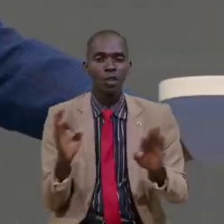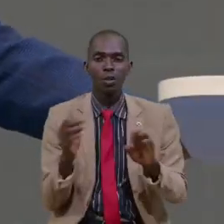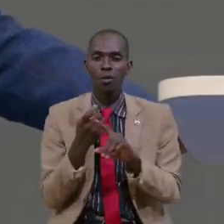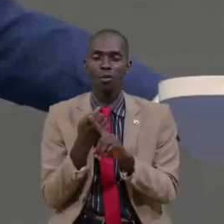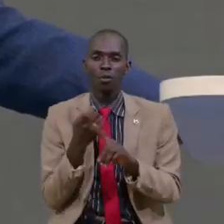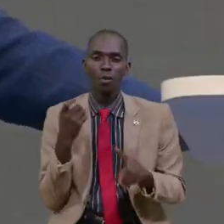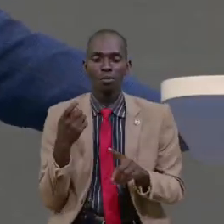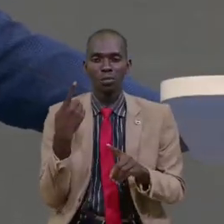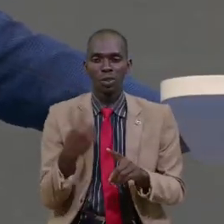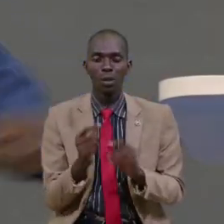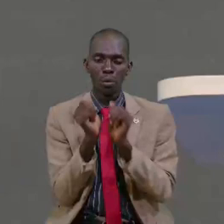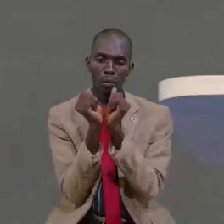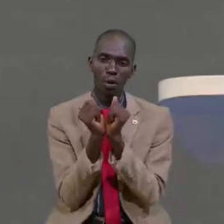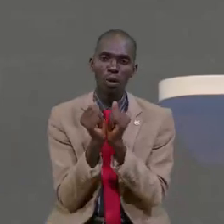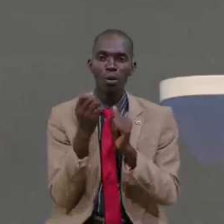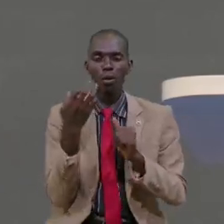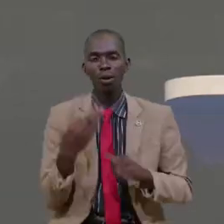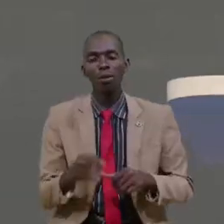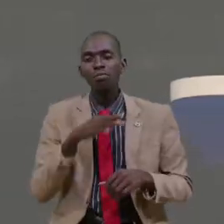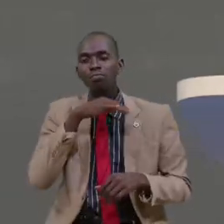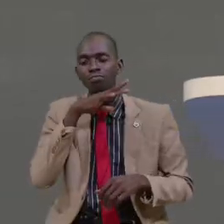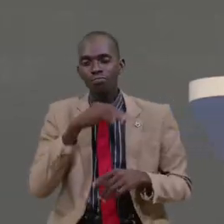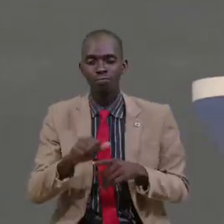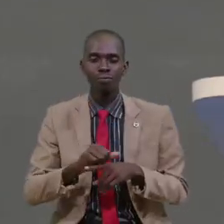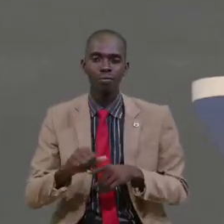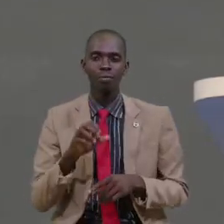la servitude, de la corruption.